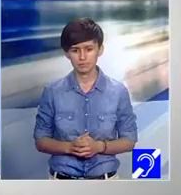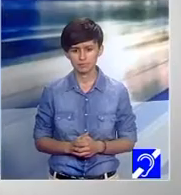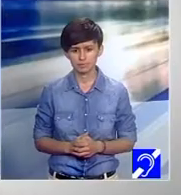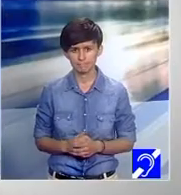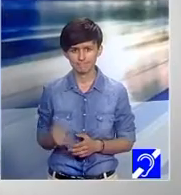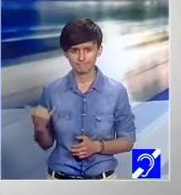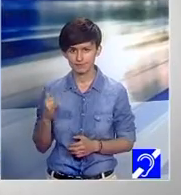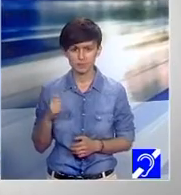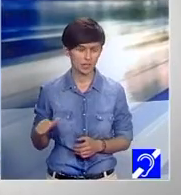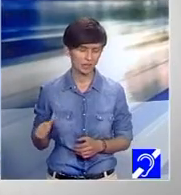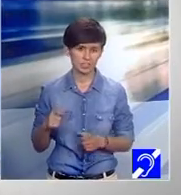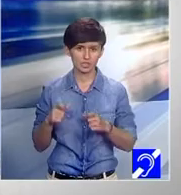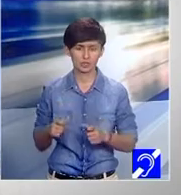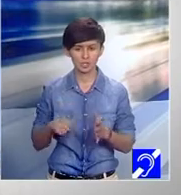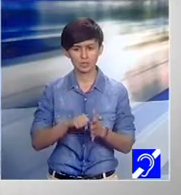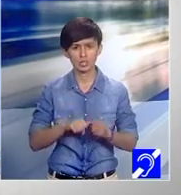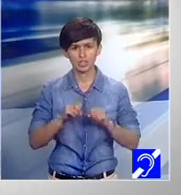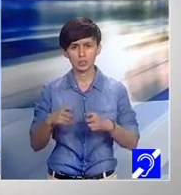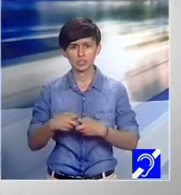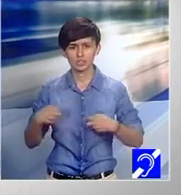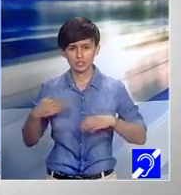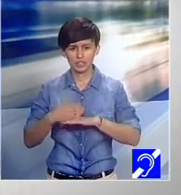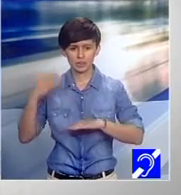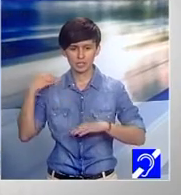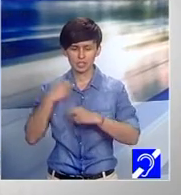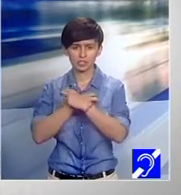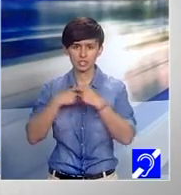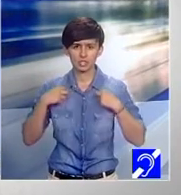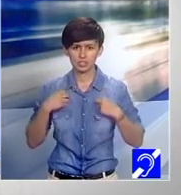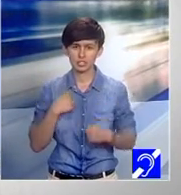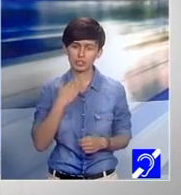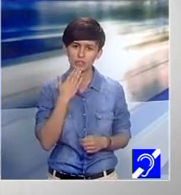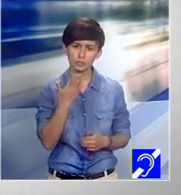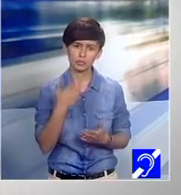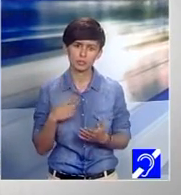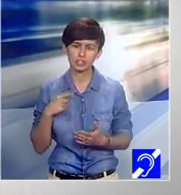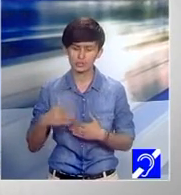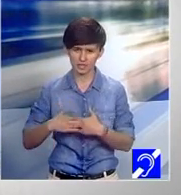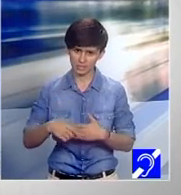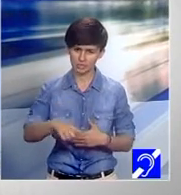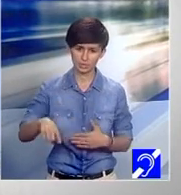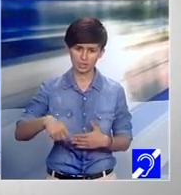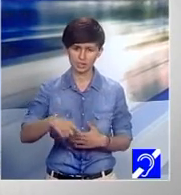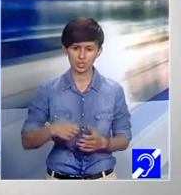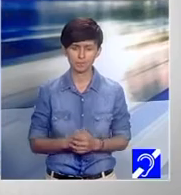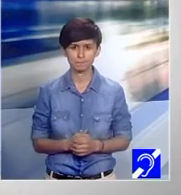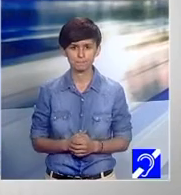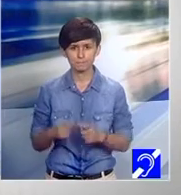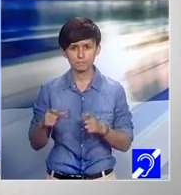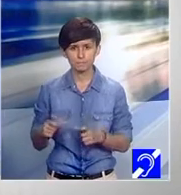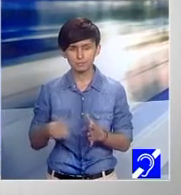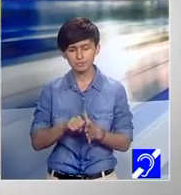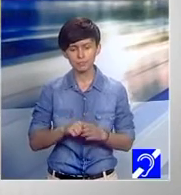Am revenit, doamnelor, domnilor, în platoul emisiunii Fără Prejudecăți. Vă mulțumim că sunteți alături de noi. În platoul nostru este